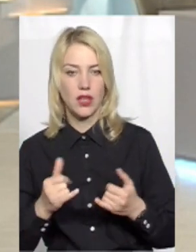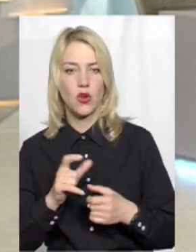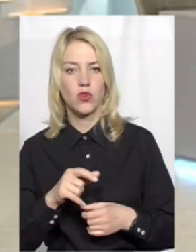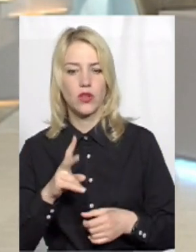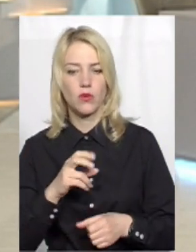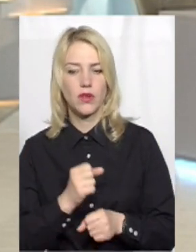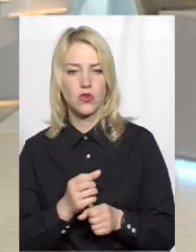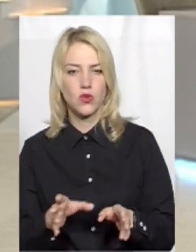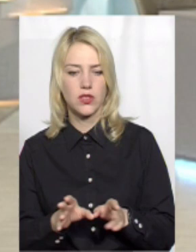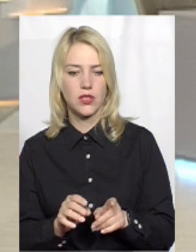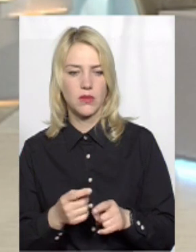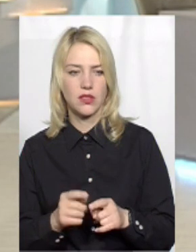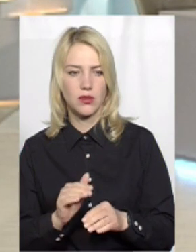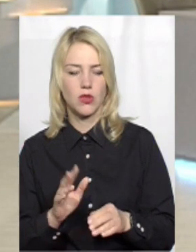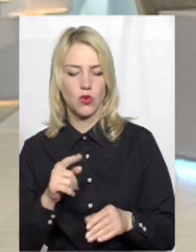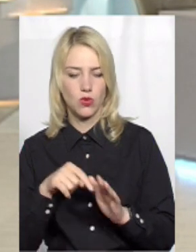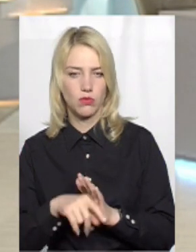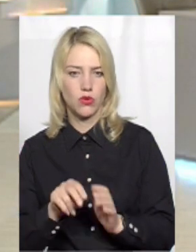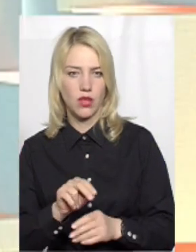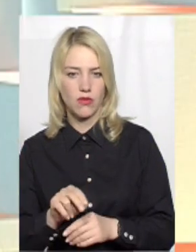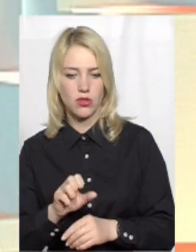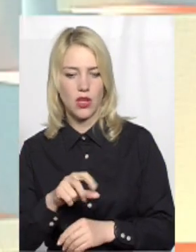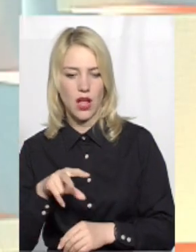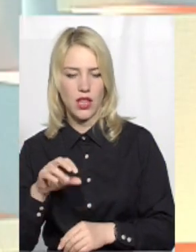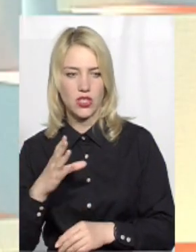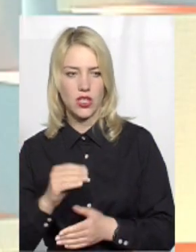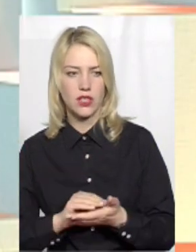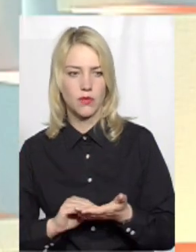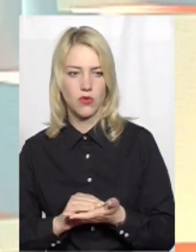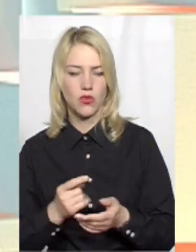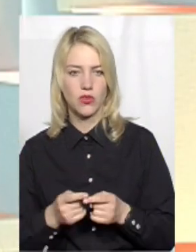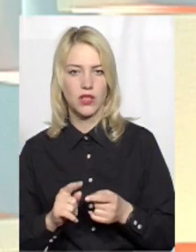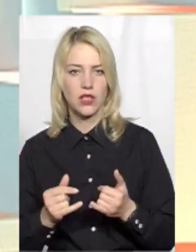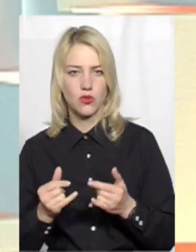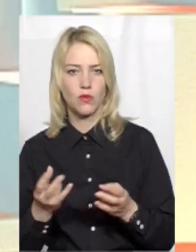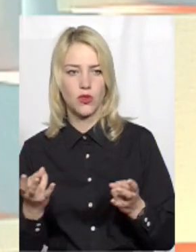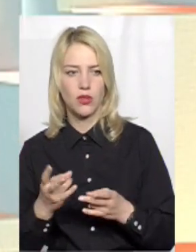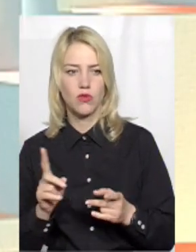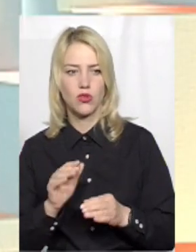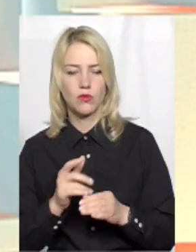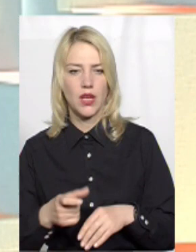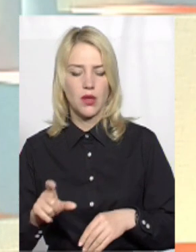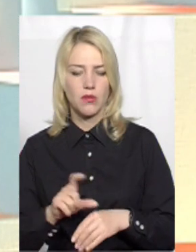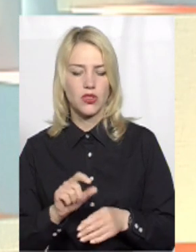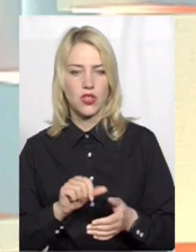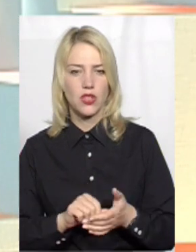які працюють з цими людьми, тобто їх навчати. Але, ще раз повторюсь, для цього потрібно, щоб більшість членів молодіжної